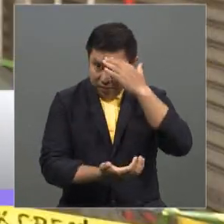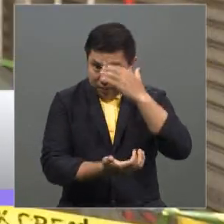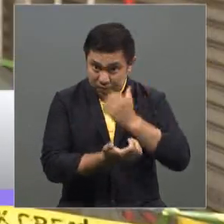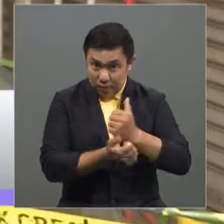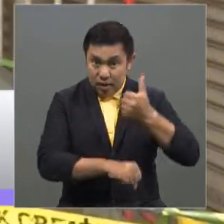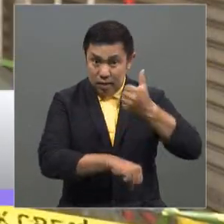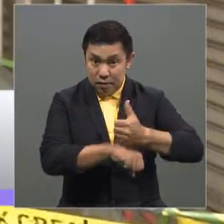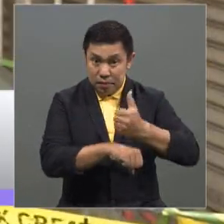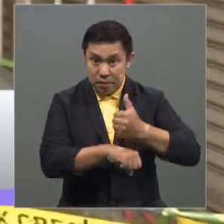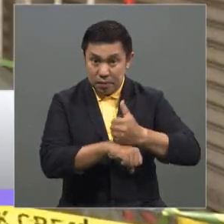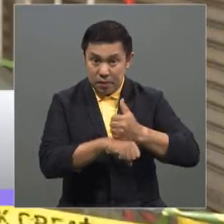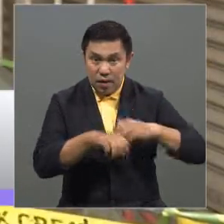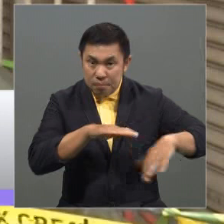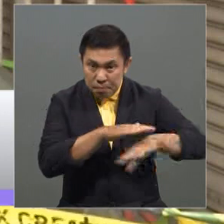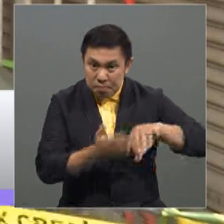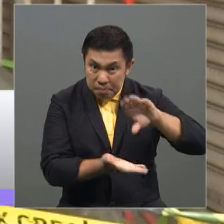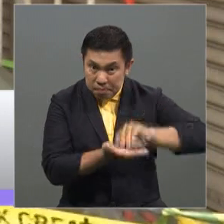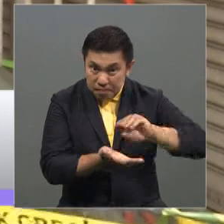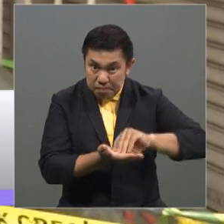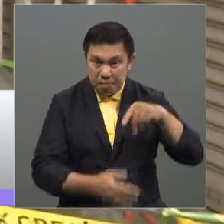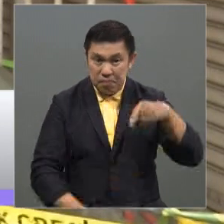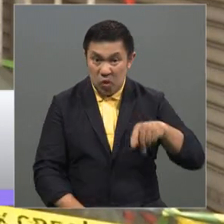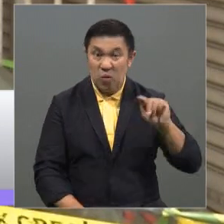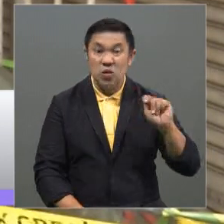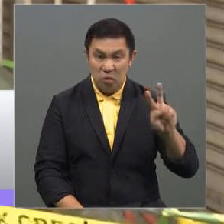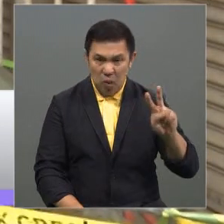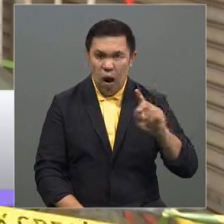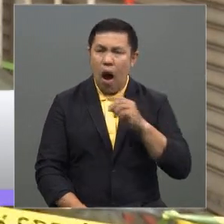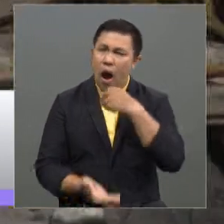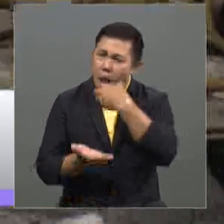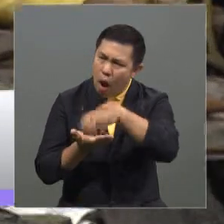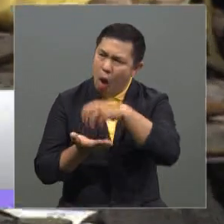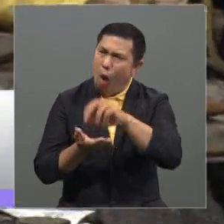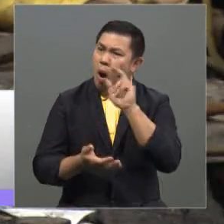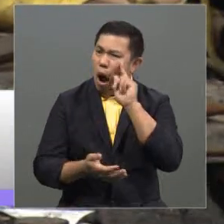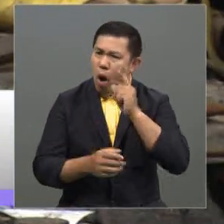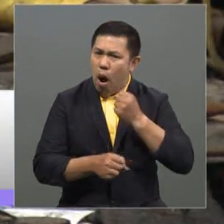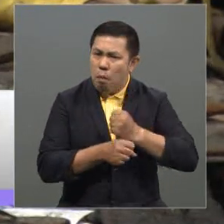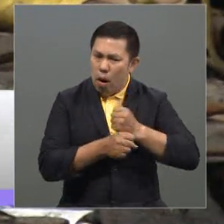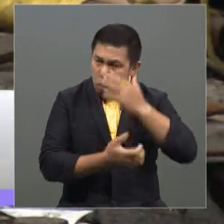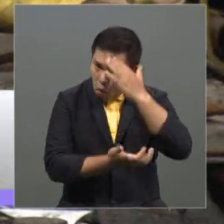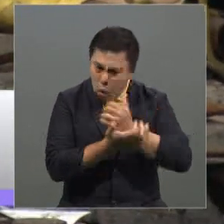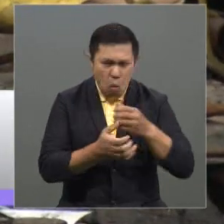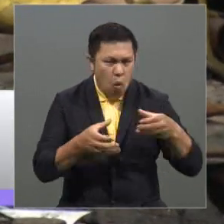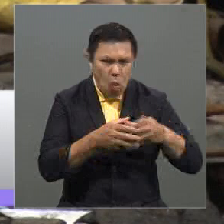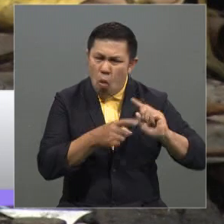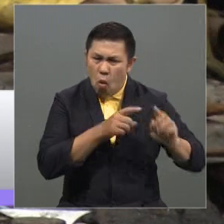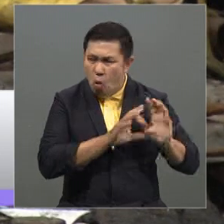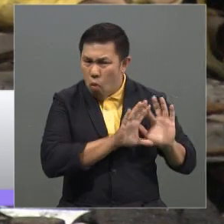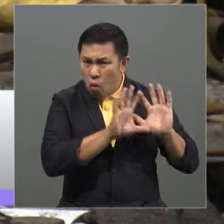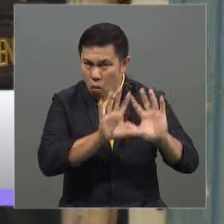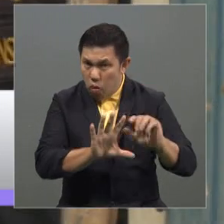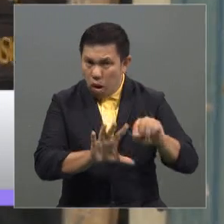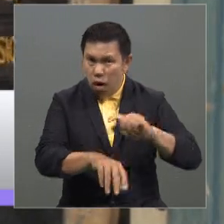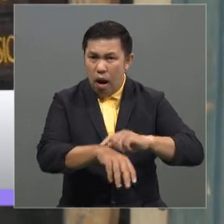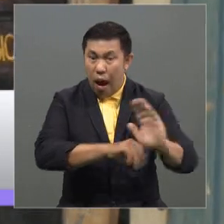านก็วันนี้ให้สัมภาษณ์กับสื่อมวลชนหลังจากลงพื้นที่นะคะร่วมกับเจ้าหน้าที่กองพิสูจน์หลักฐานสำนักงานตำรวจแห่งชาติได้บอกว่าวันนี้เนี่ย